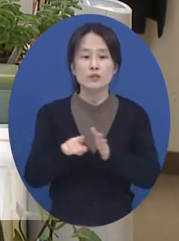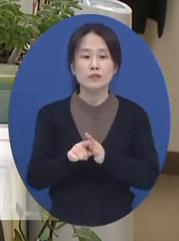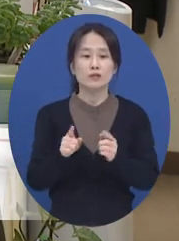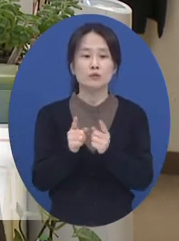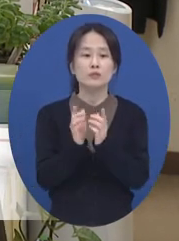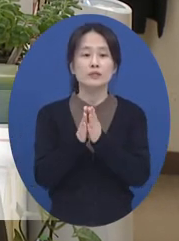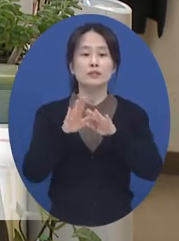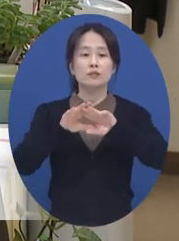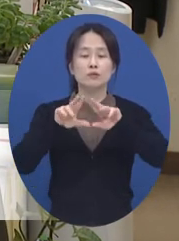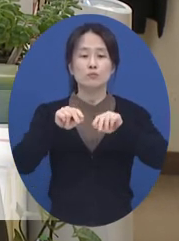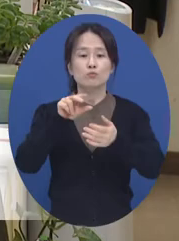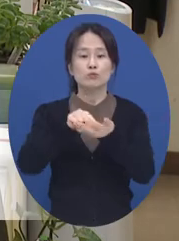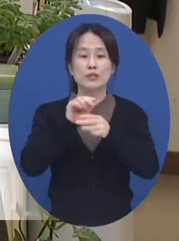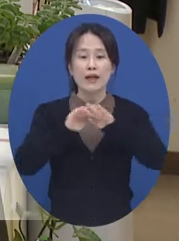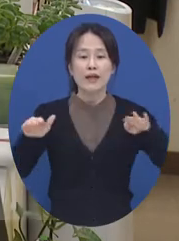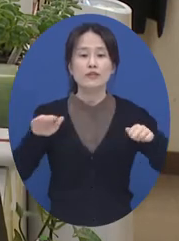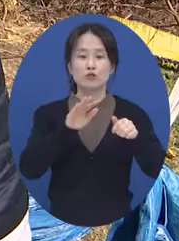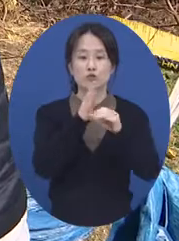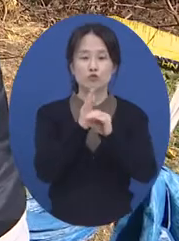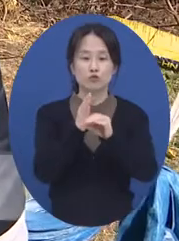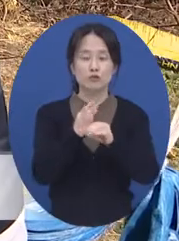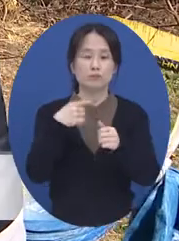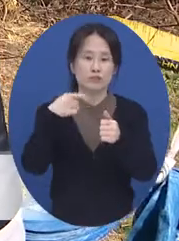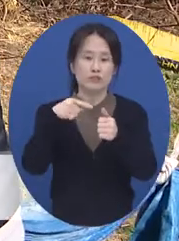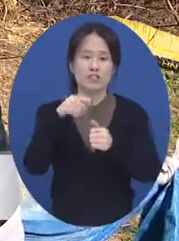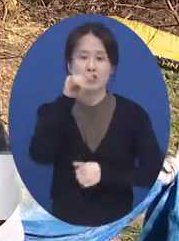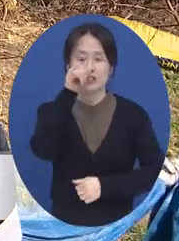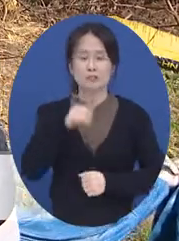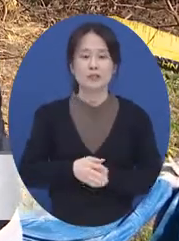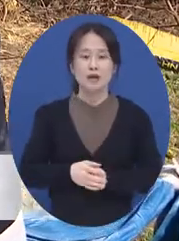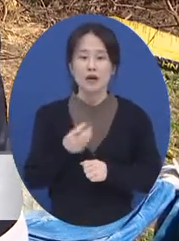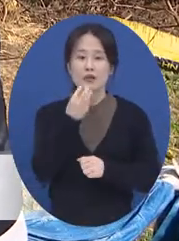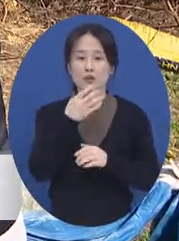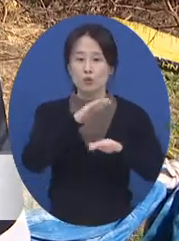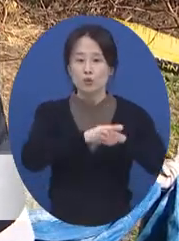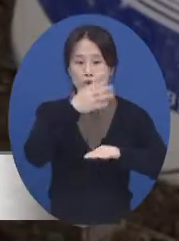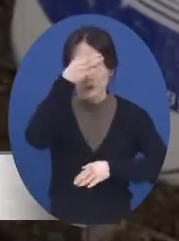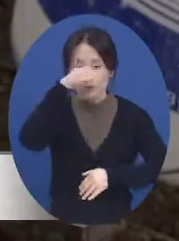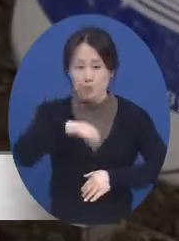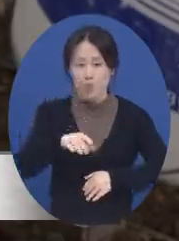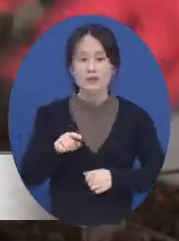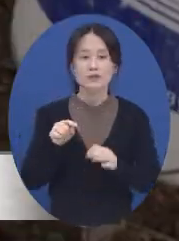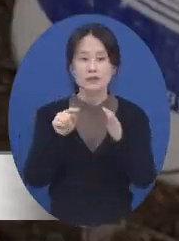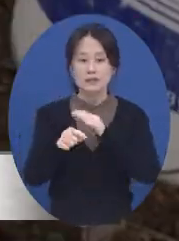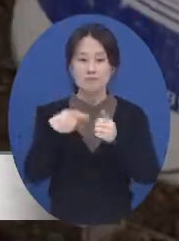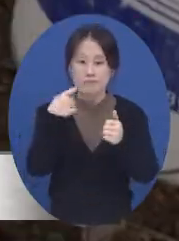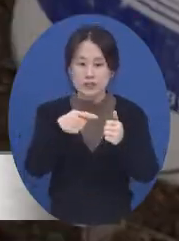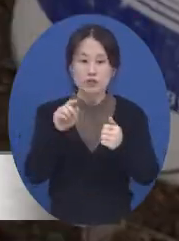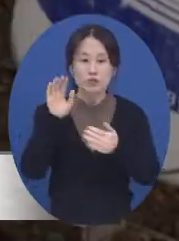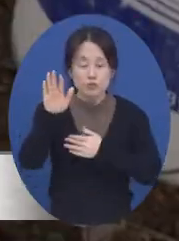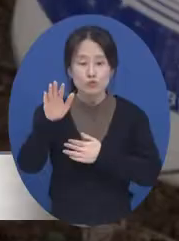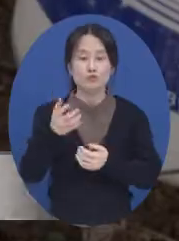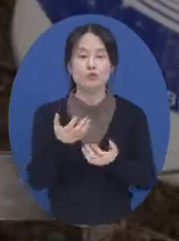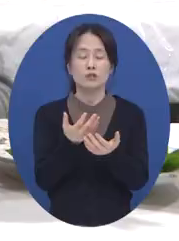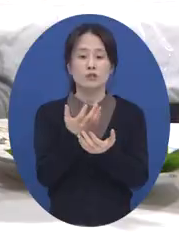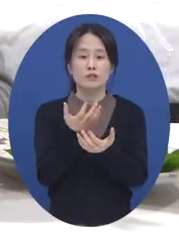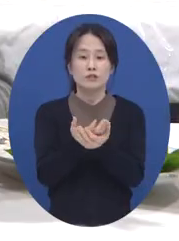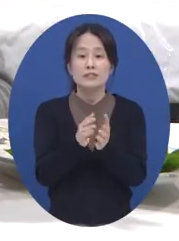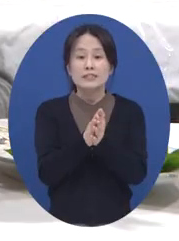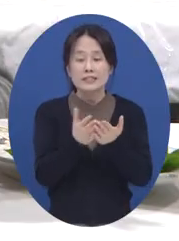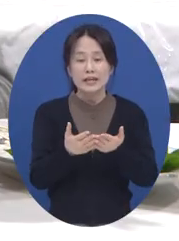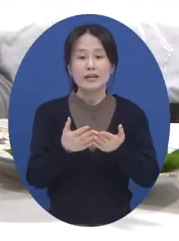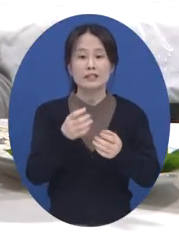문제 해결 중심의 컨설팅을 추진합니다. 경기도 농업기술원은 현장 컨설팅 이후 사례집을 제작하고